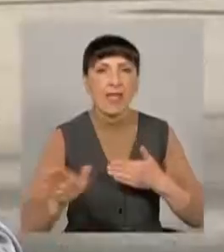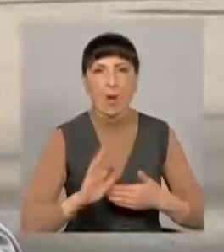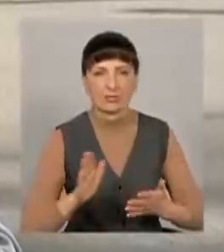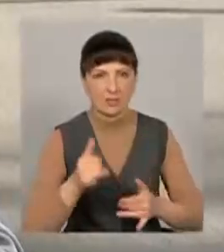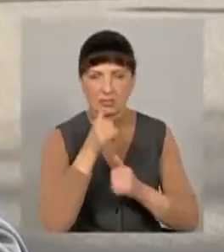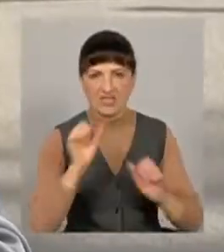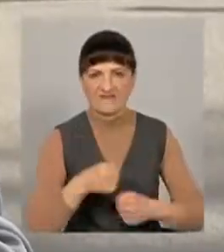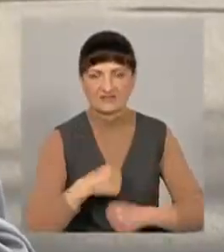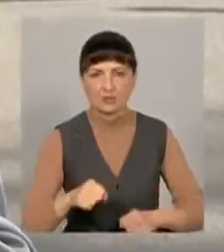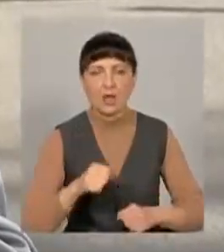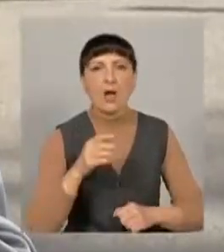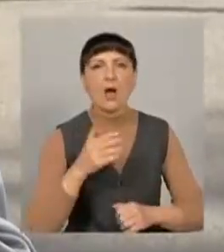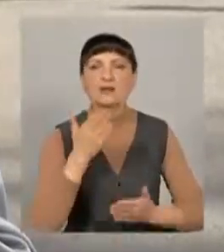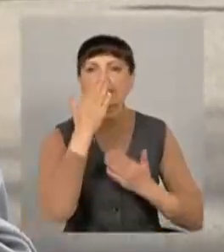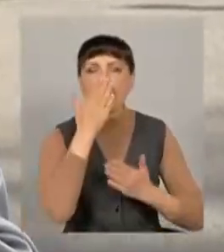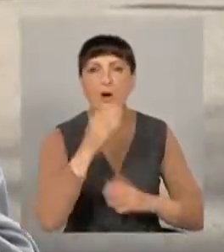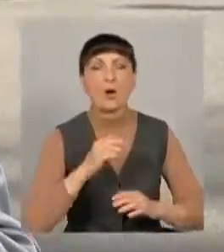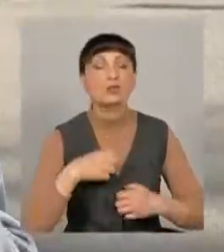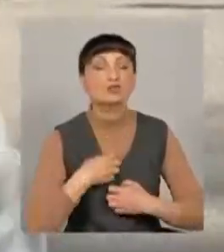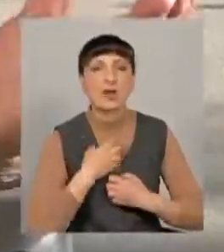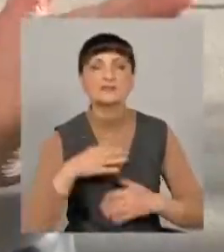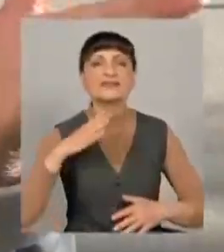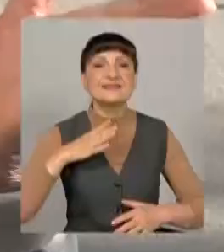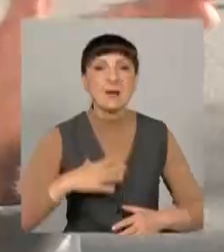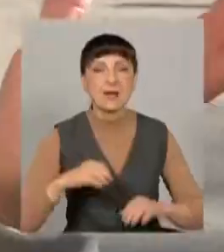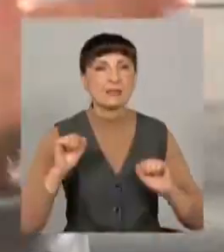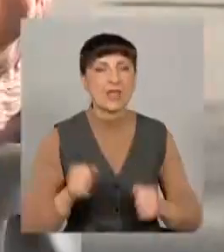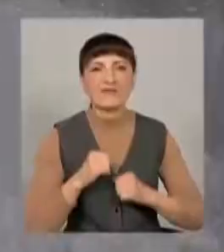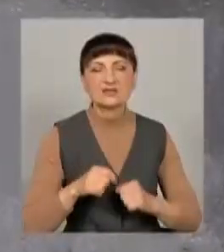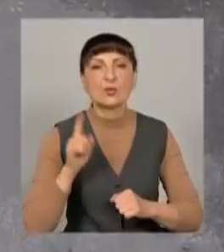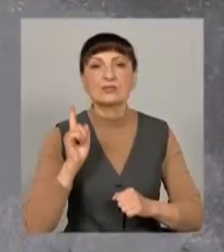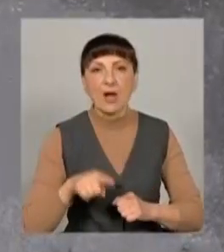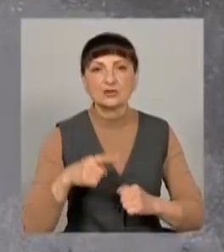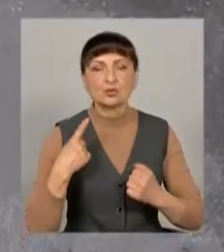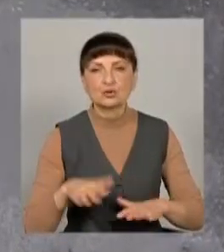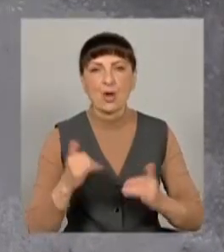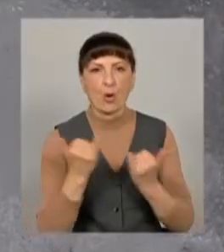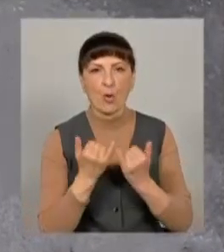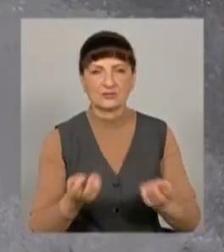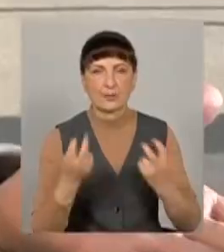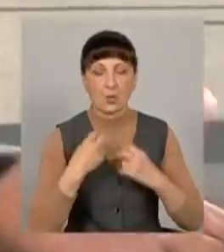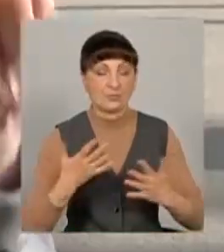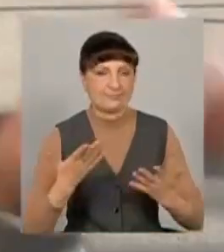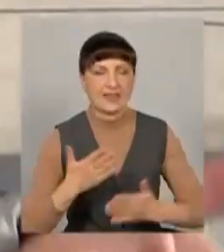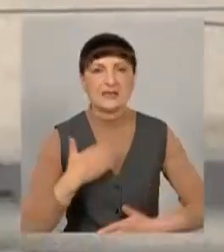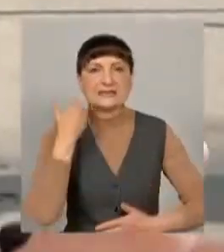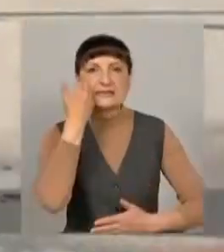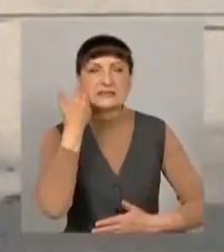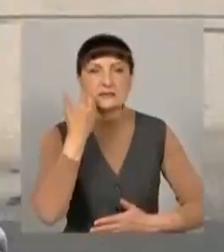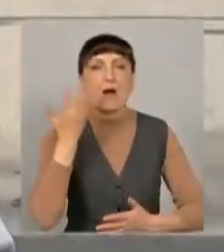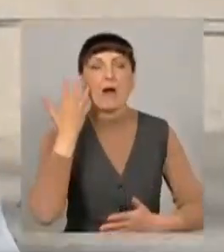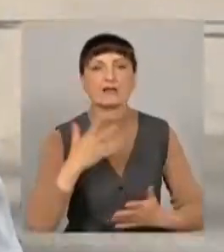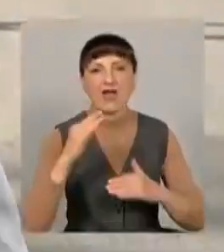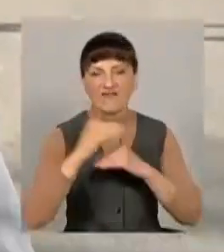открывать. Ужасный запах. Просто терпим. Просто невозможно иногда. Уже от гостей стыдно. Просто невозможно, когда ветер. И